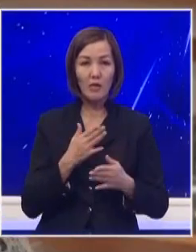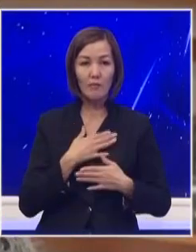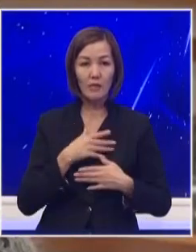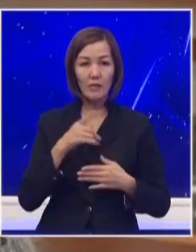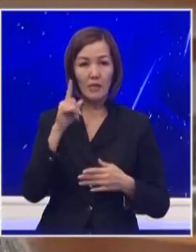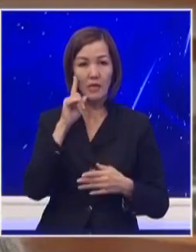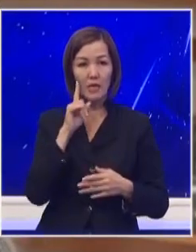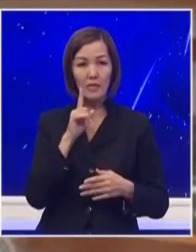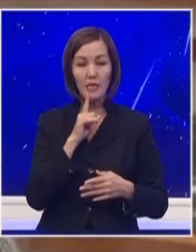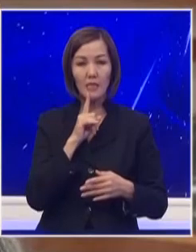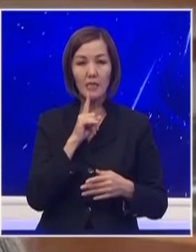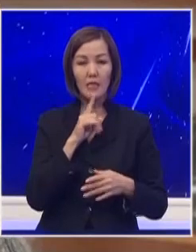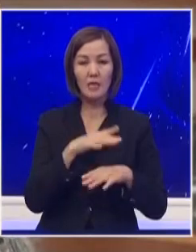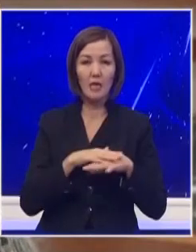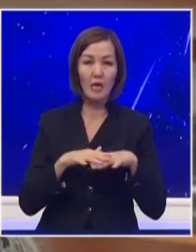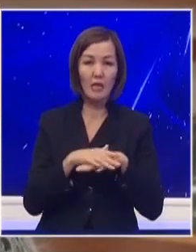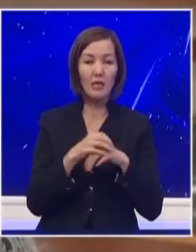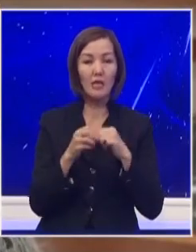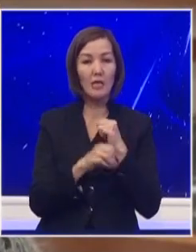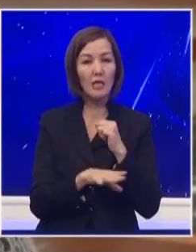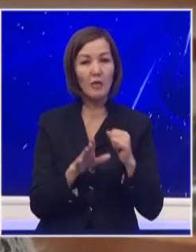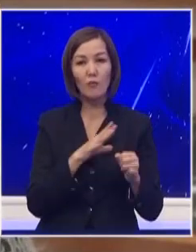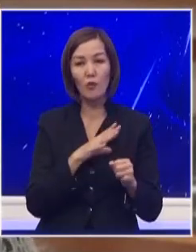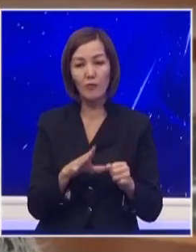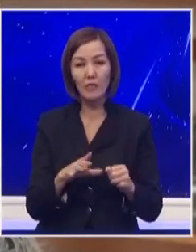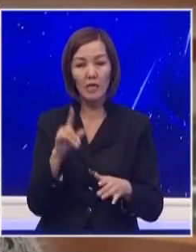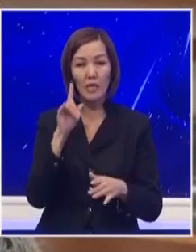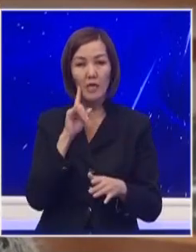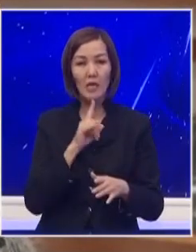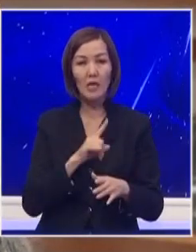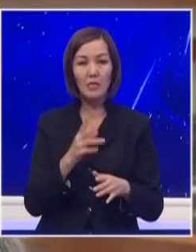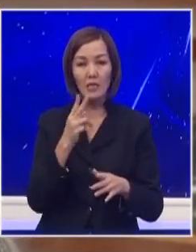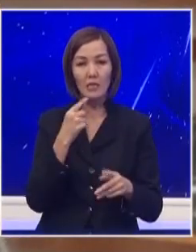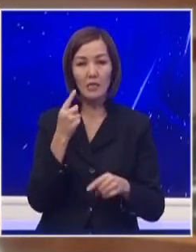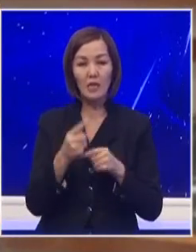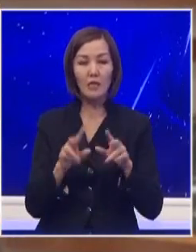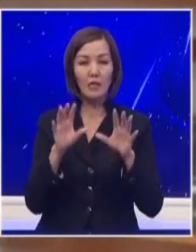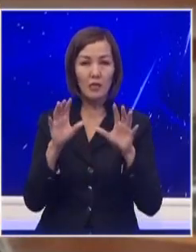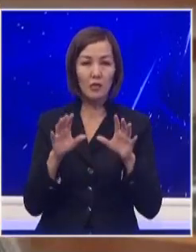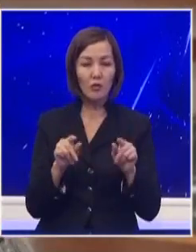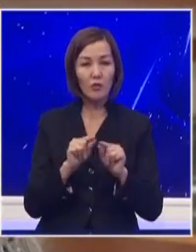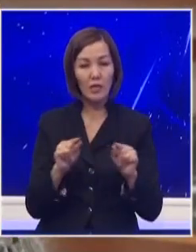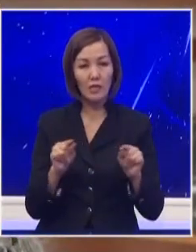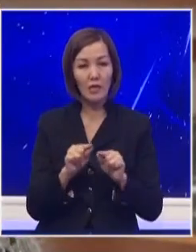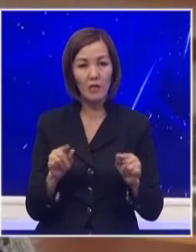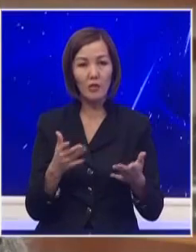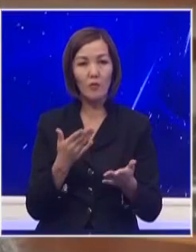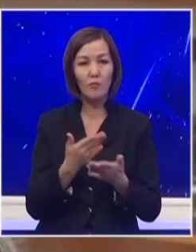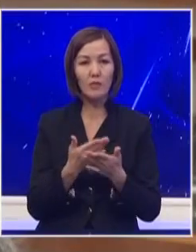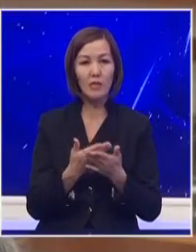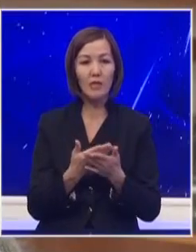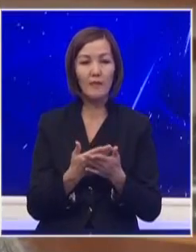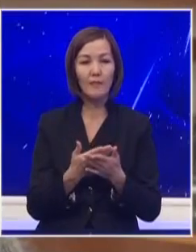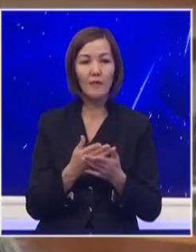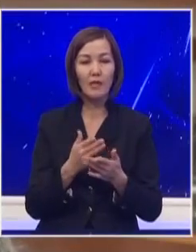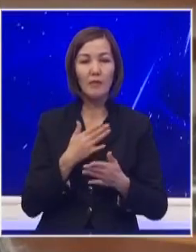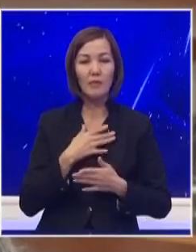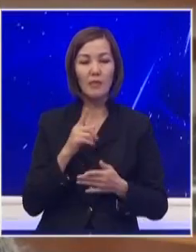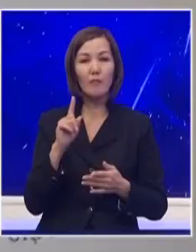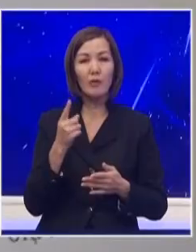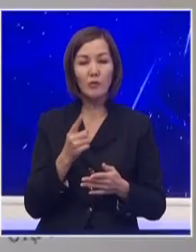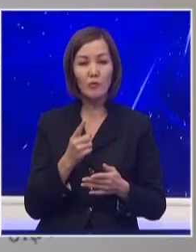деп отыр. Енді қандай президент келсе де, адалынан келіп, еліміздің тыныштығын, тұрақтылығын ойлайтын азамат келсе деп